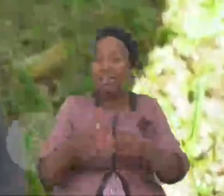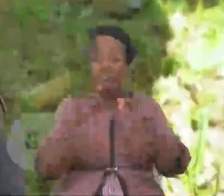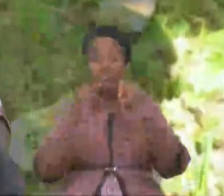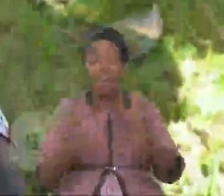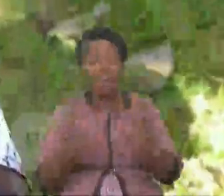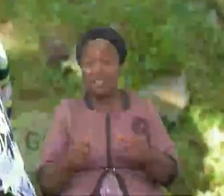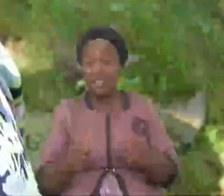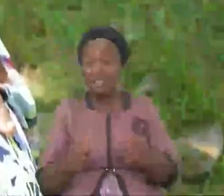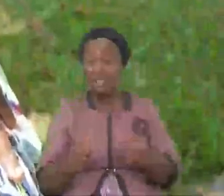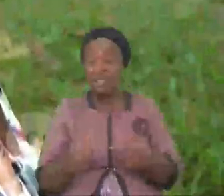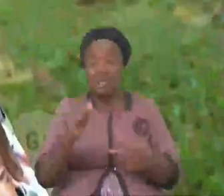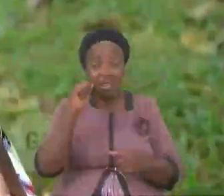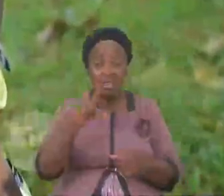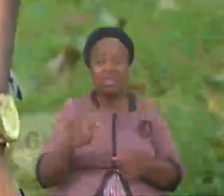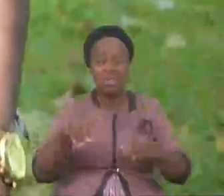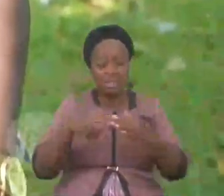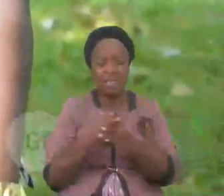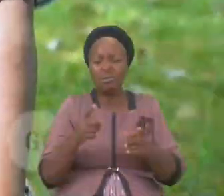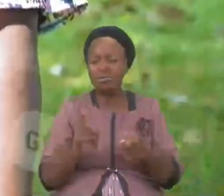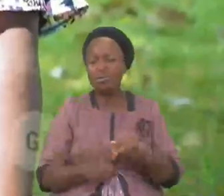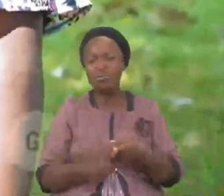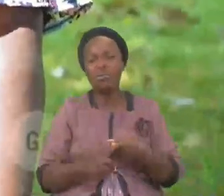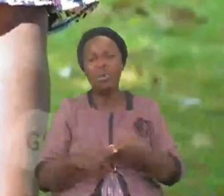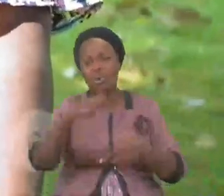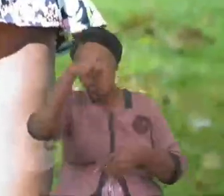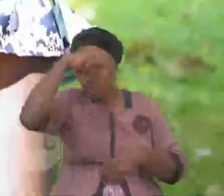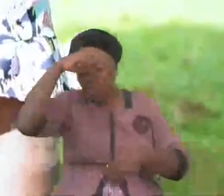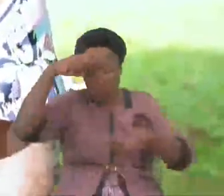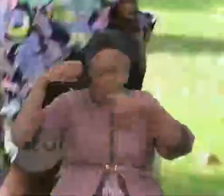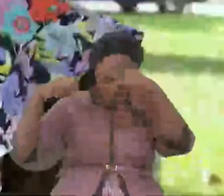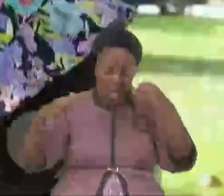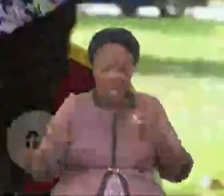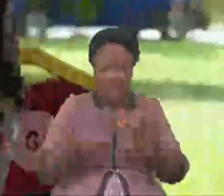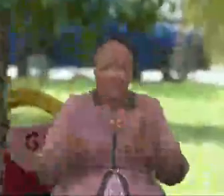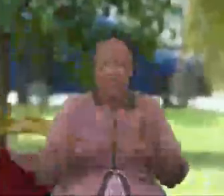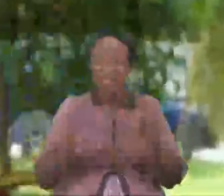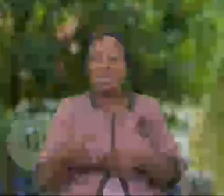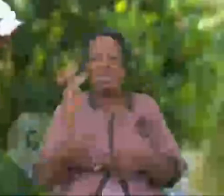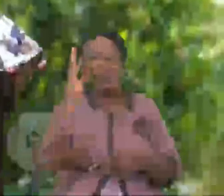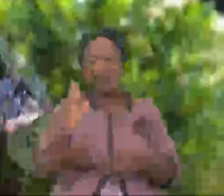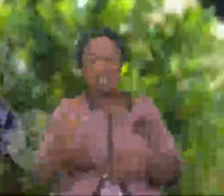Immédiatement, j'ai commencé à suer. Il a dit de faire ce qu'on n'arrivait pas à faire avant.